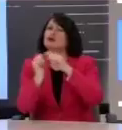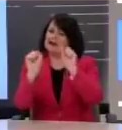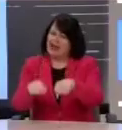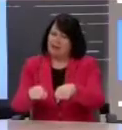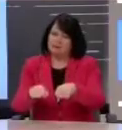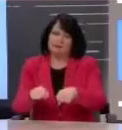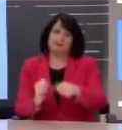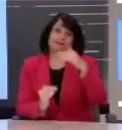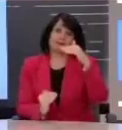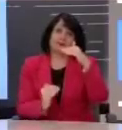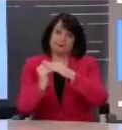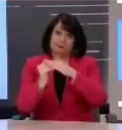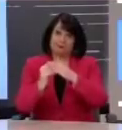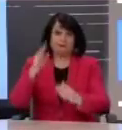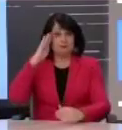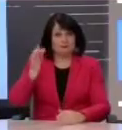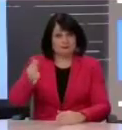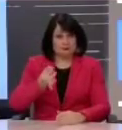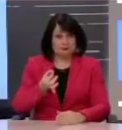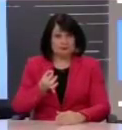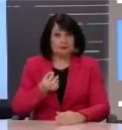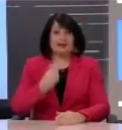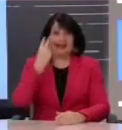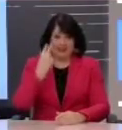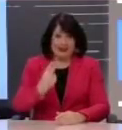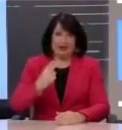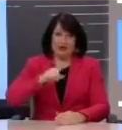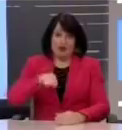Το ανώτατο ποσό λοιπόν μας λέει είναι περίπου 2 δις ευρώ.